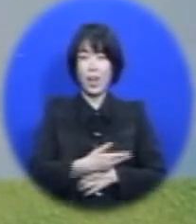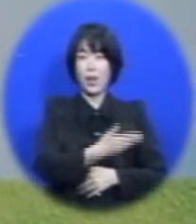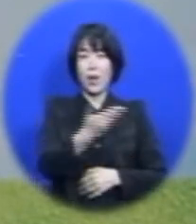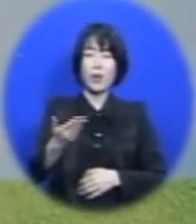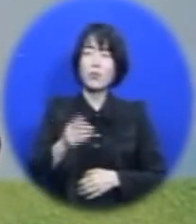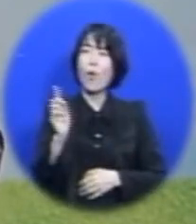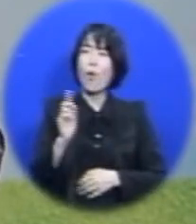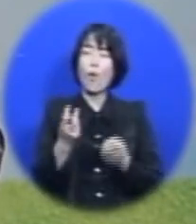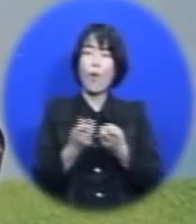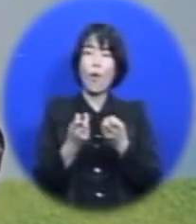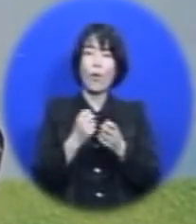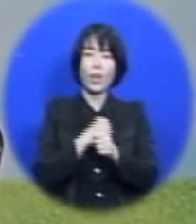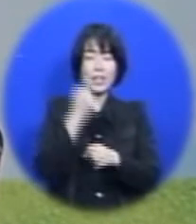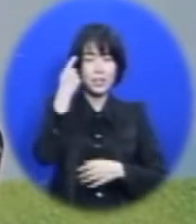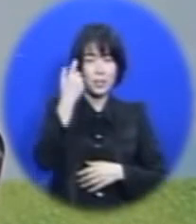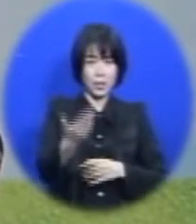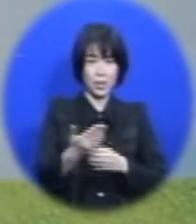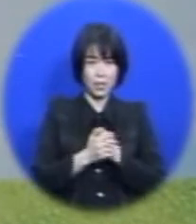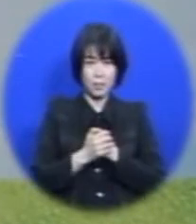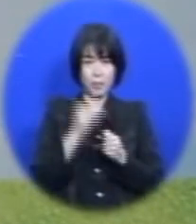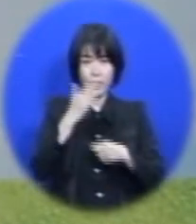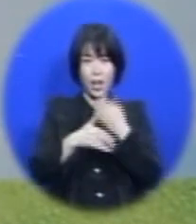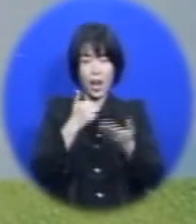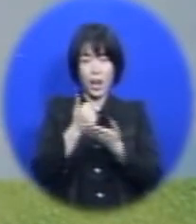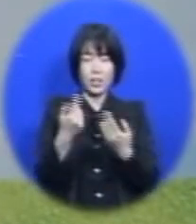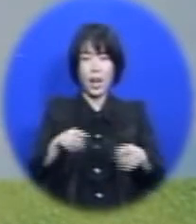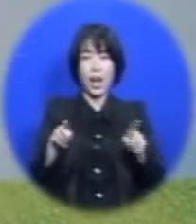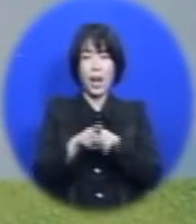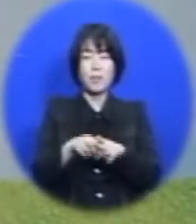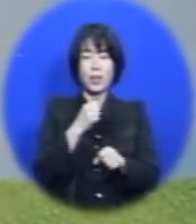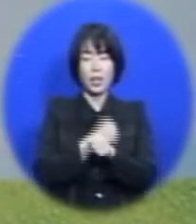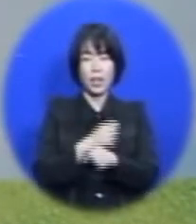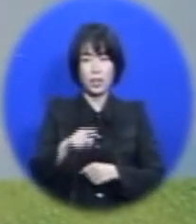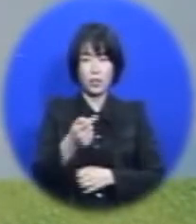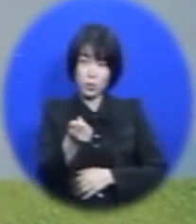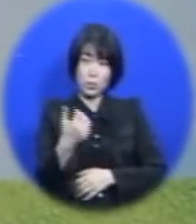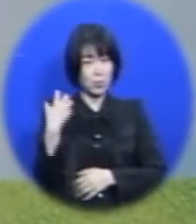여러분들은 어떻게 하실 거예요? 하나님과 함께하는 게 조금 부담스럽죠?